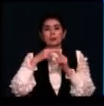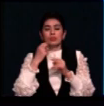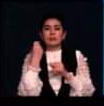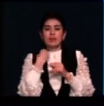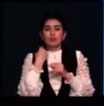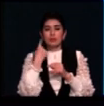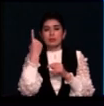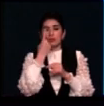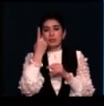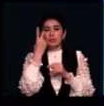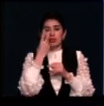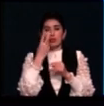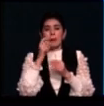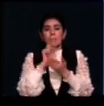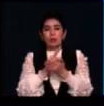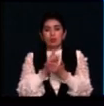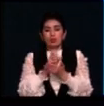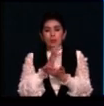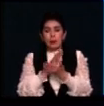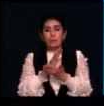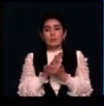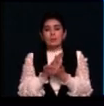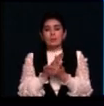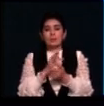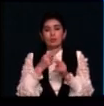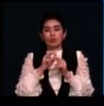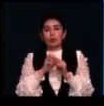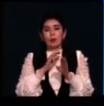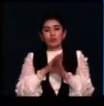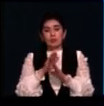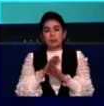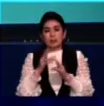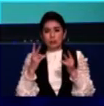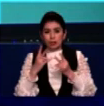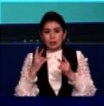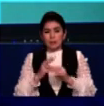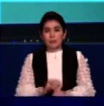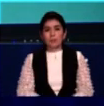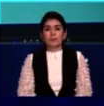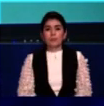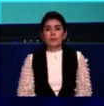151-sahifada 1-2 mashqlar bor. Shuni bajarib kelasizlar.